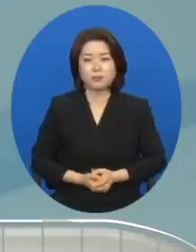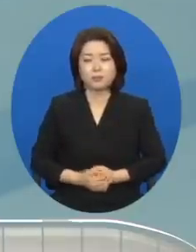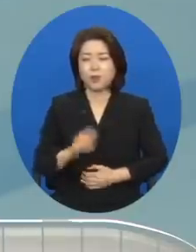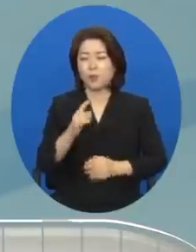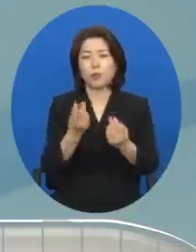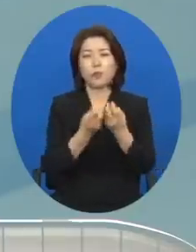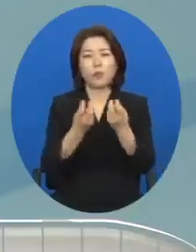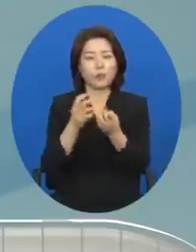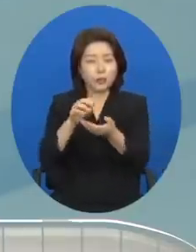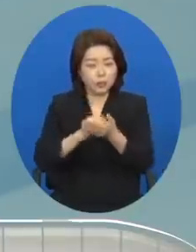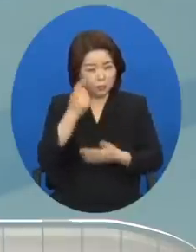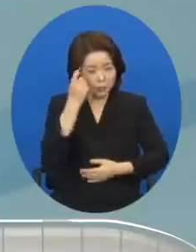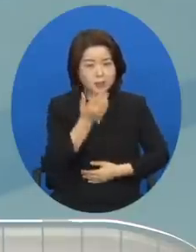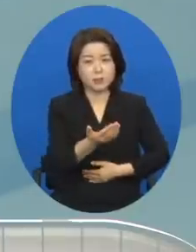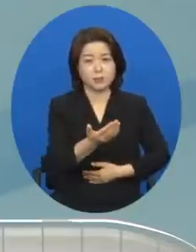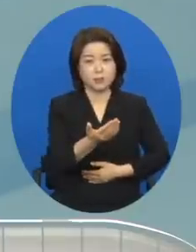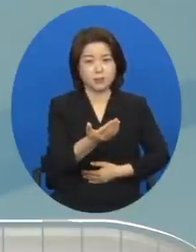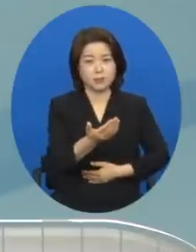어떻게 받으려고 그러세요?